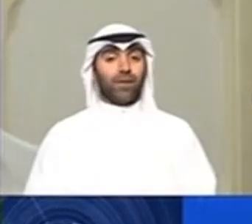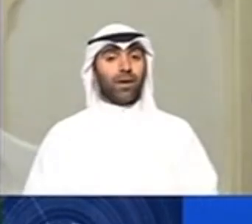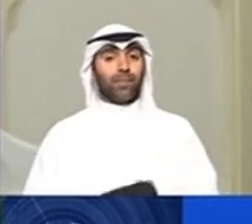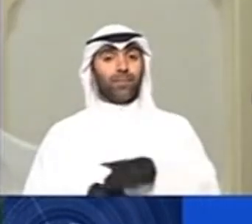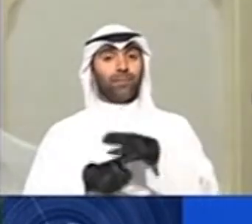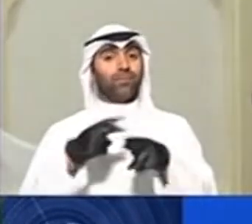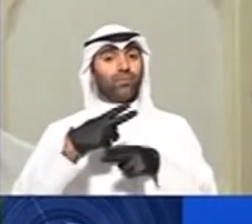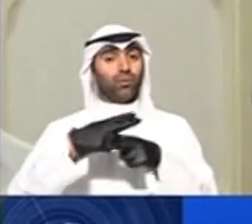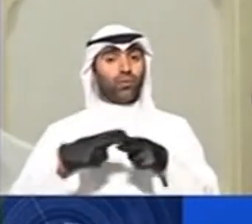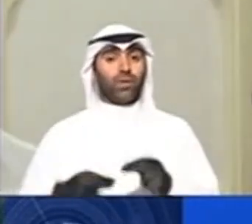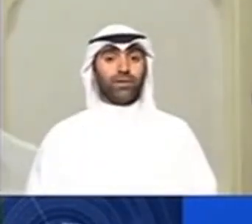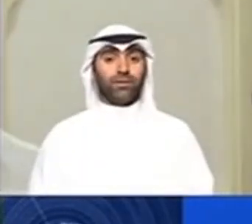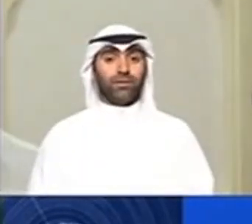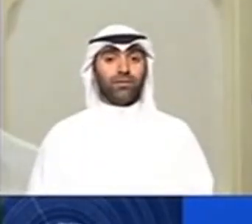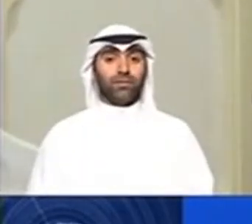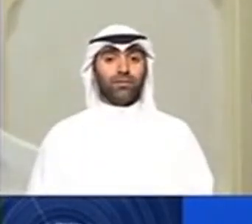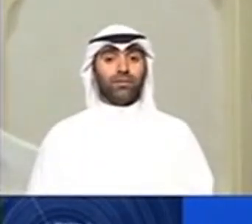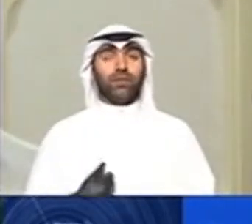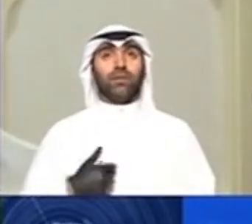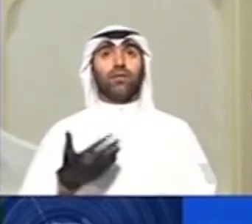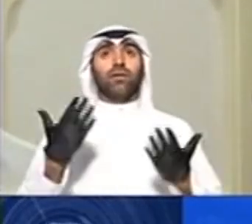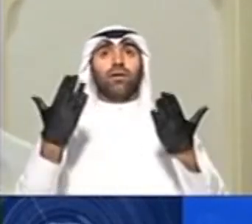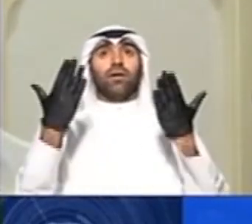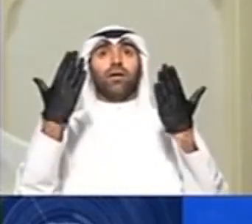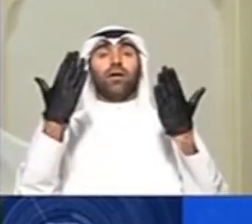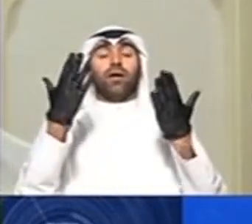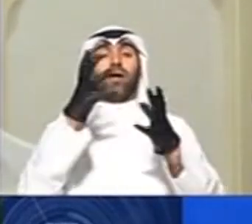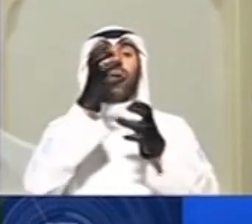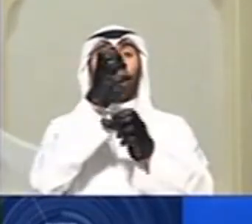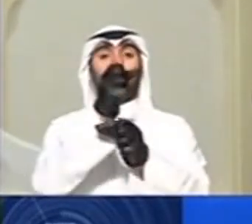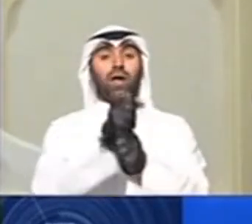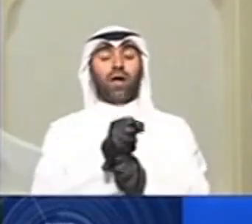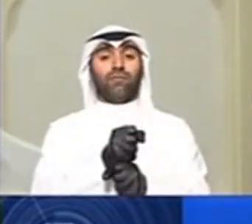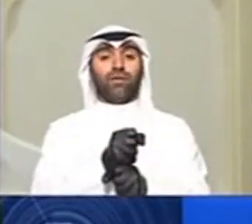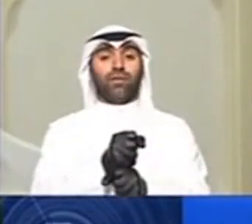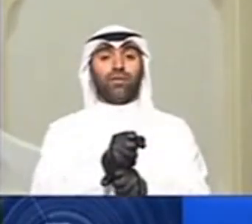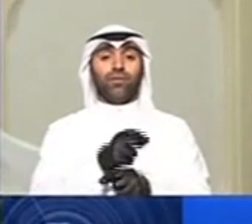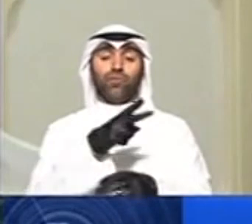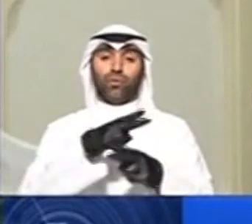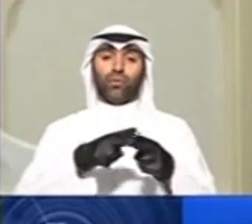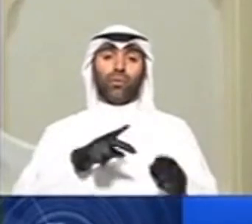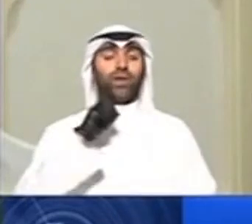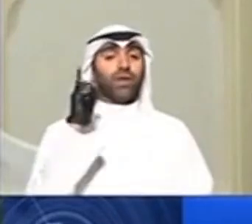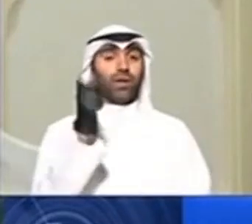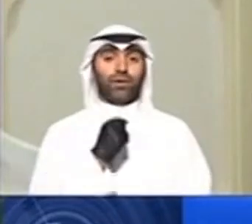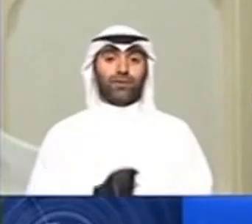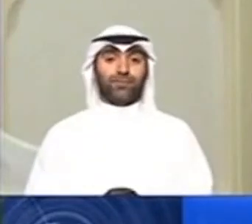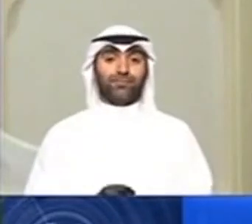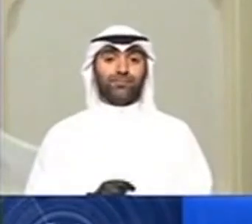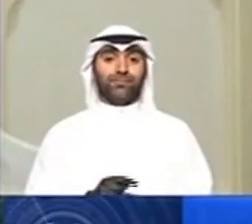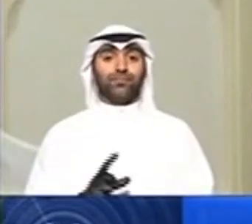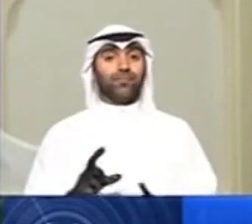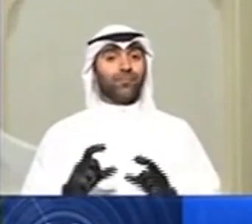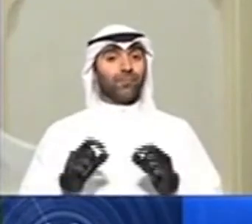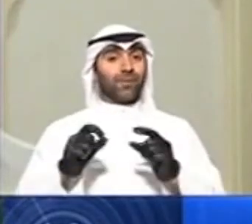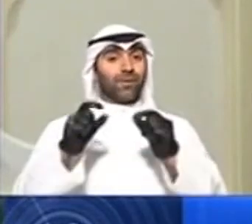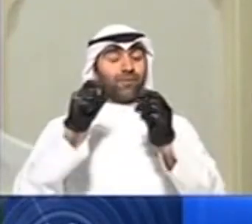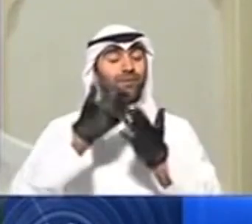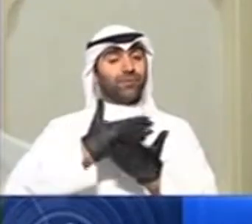أدعو الله أن لا يخيب ظنك فينا وأن ترى من خدمتنا للكويت ما تقر به عينك ويشرح